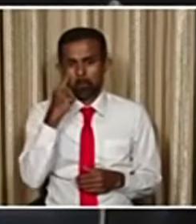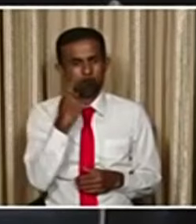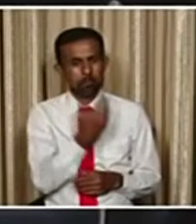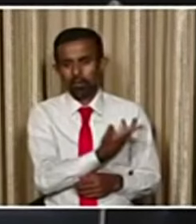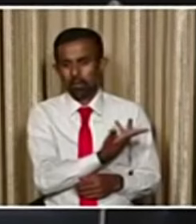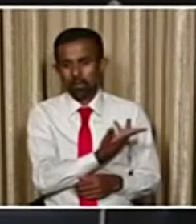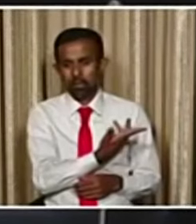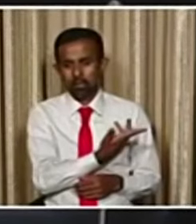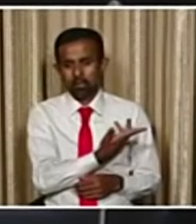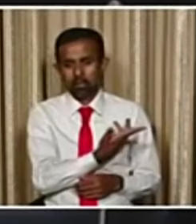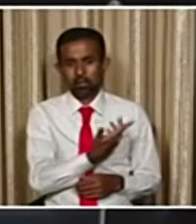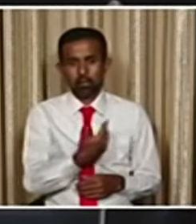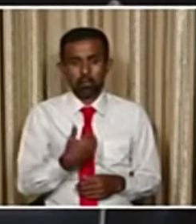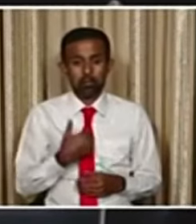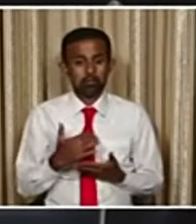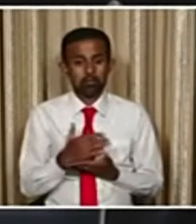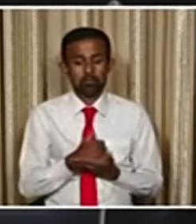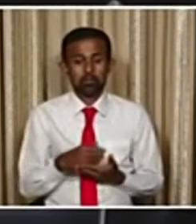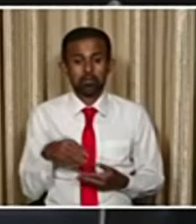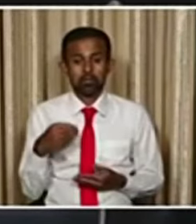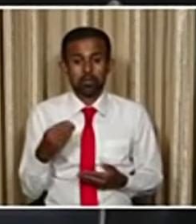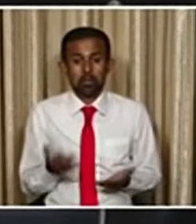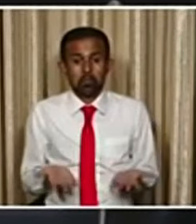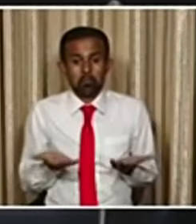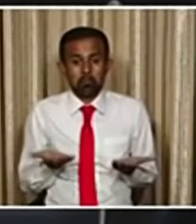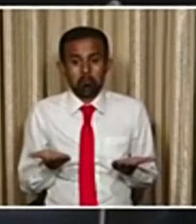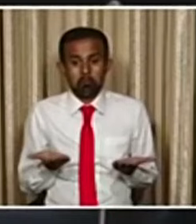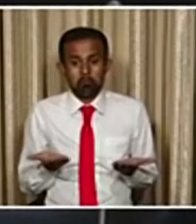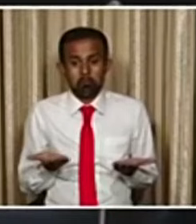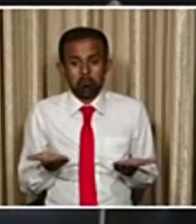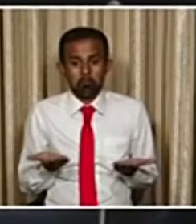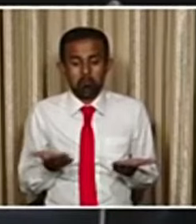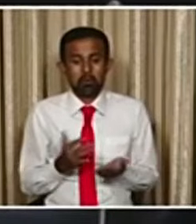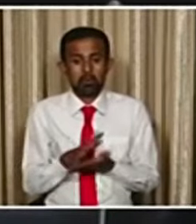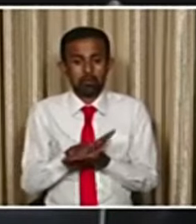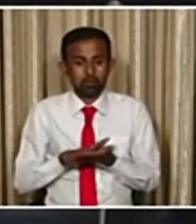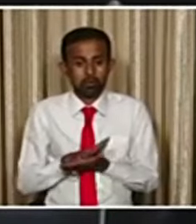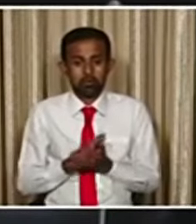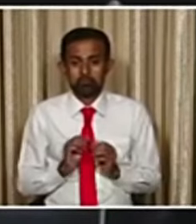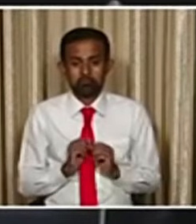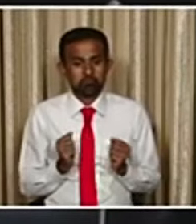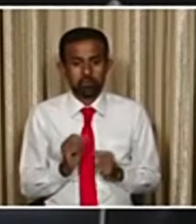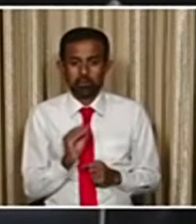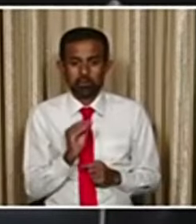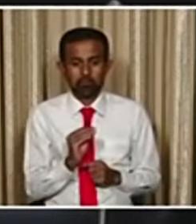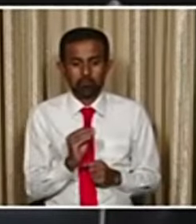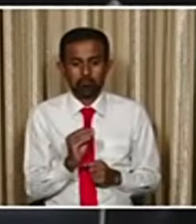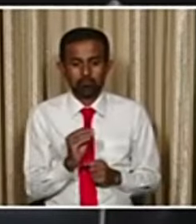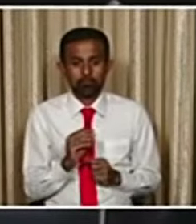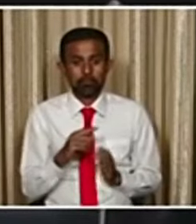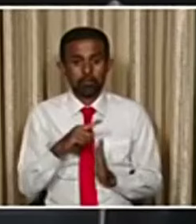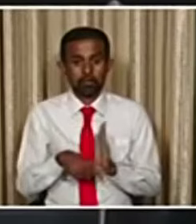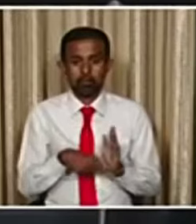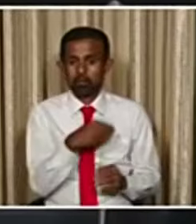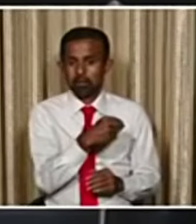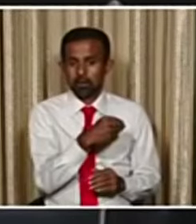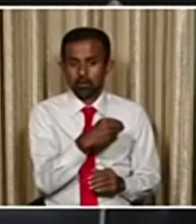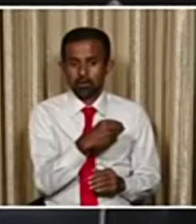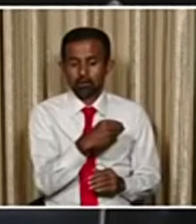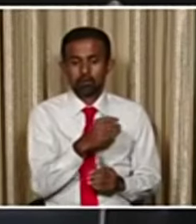වුණාට අපේ සම්පූර්ණ ණය බර ණය ප්‍රතිව්‍යවගත නොකළා නම් දේශීය ණය